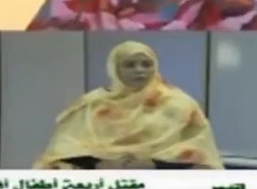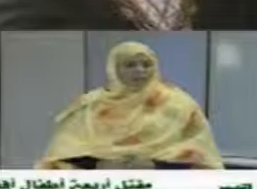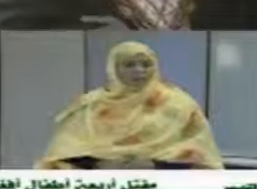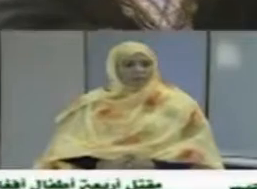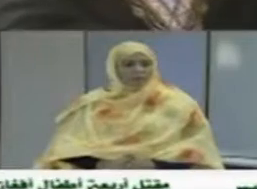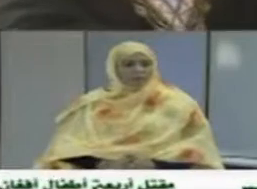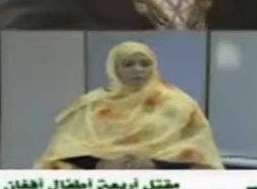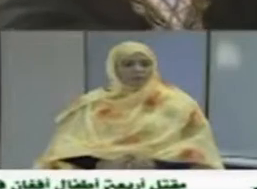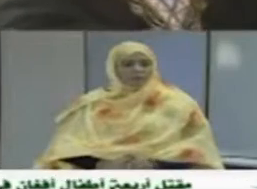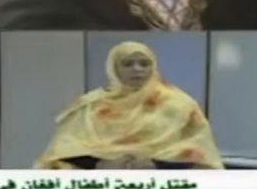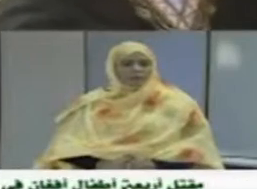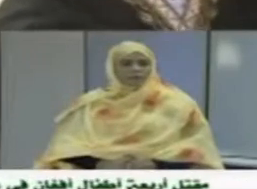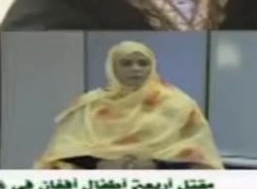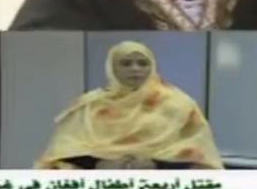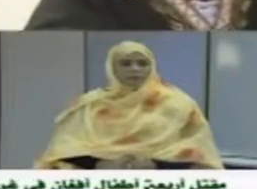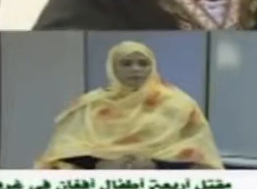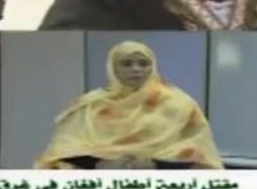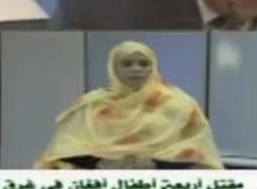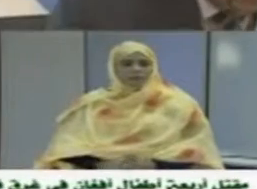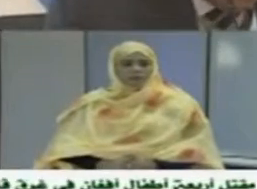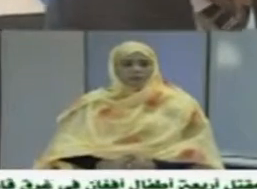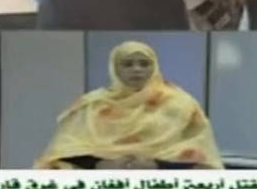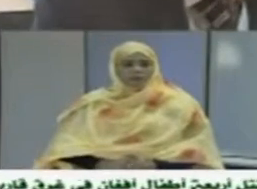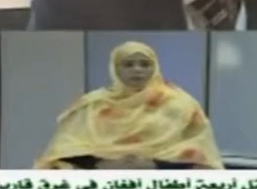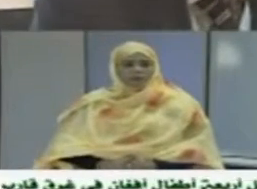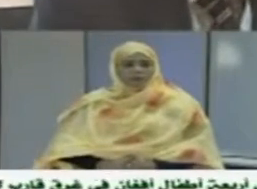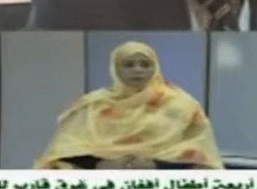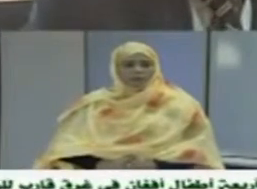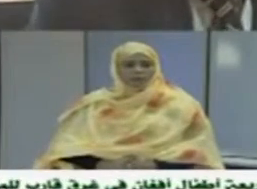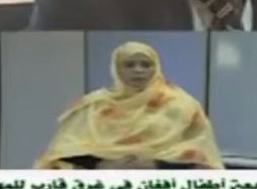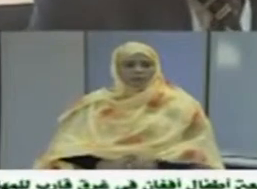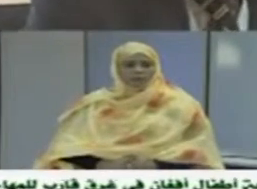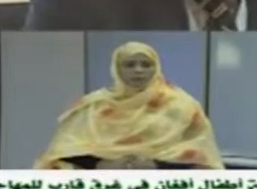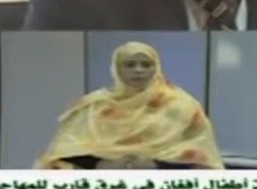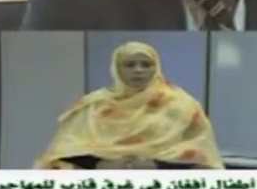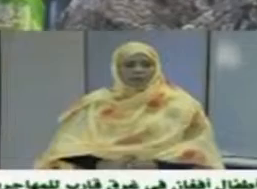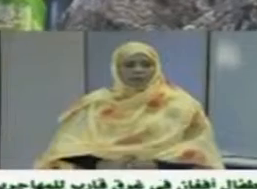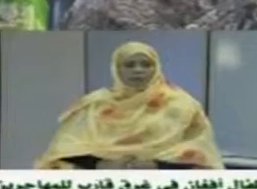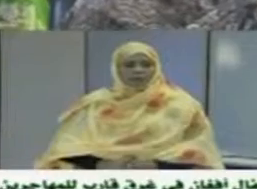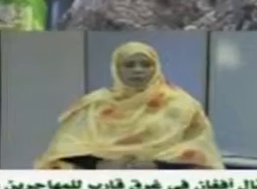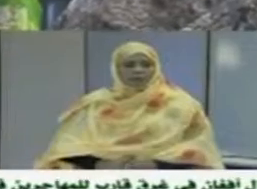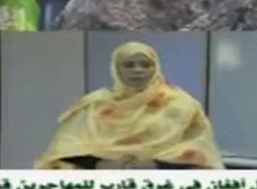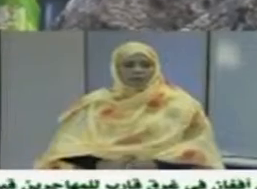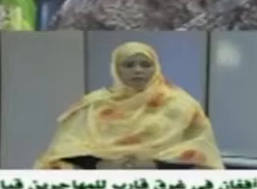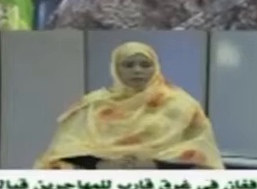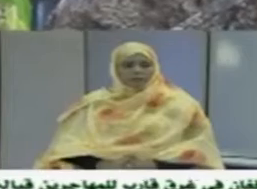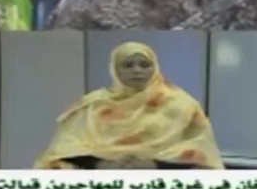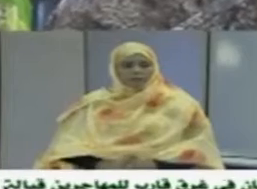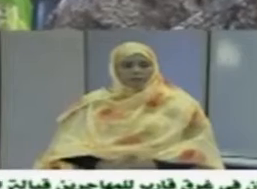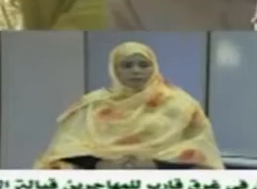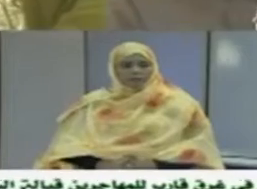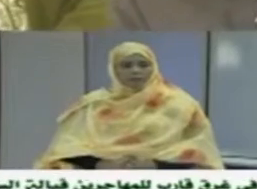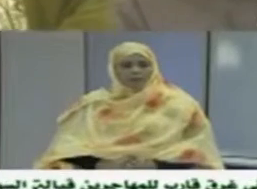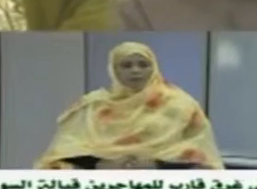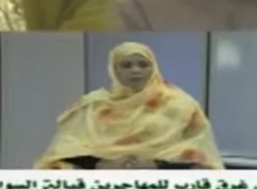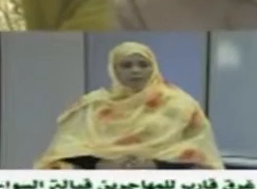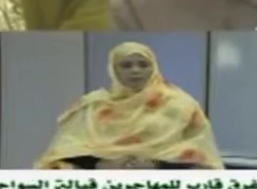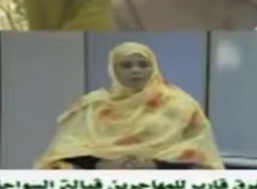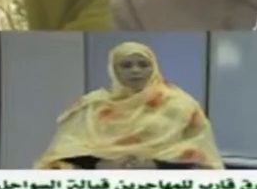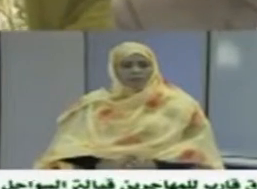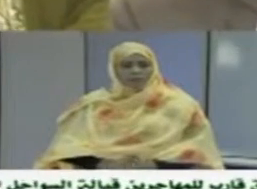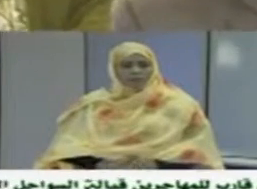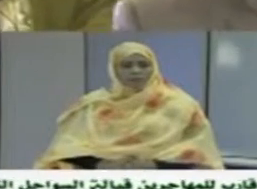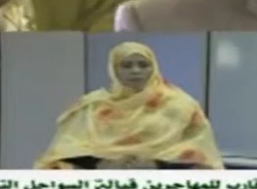أطلق عليه فريق التنوع والترقية النسوية يسعى مؤسسوه إلى تقديم الدعم والسند للجهد الحكومي للمحافظة